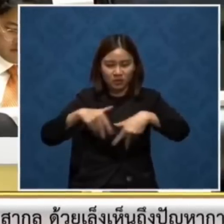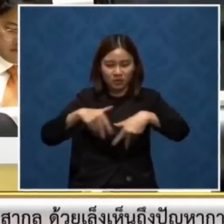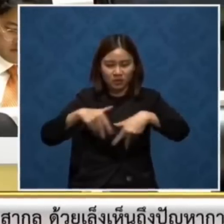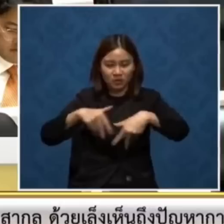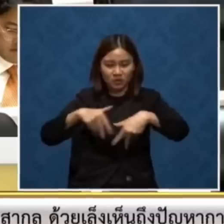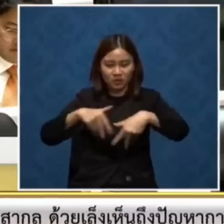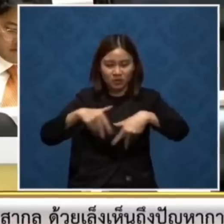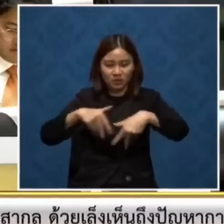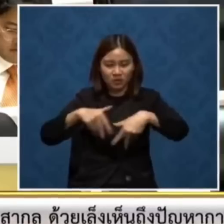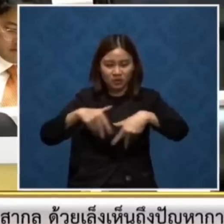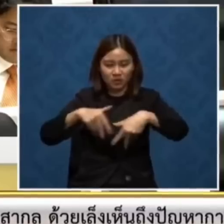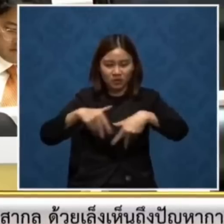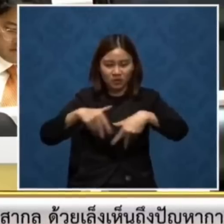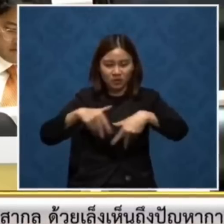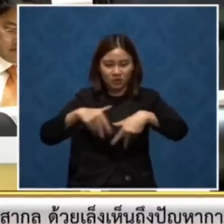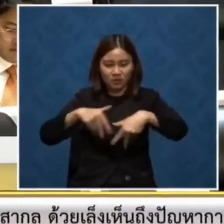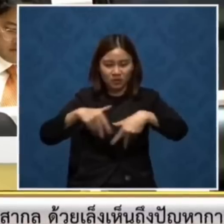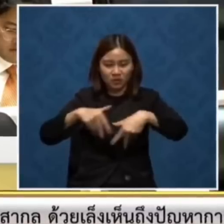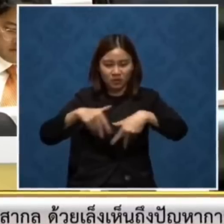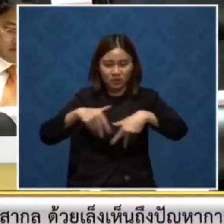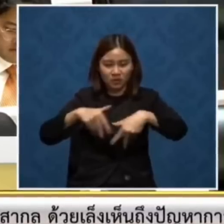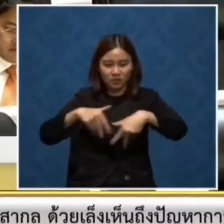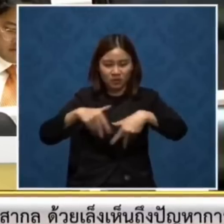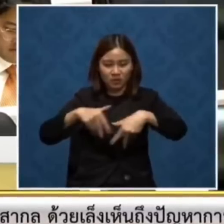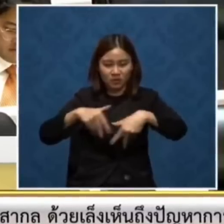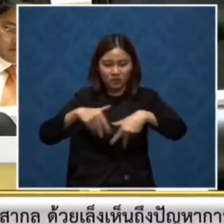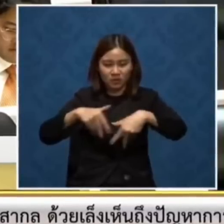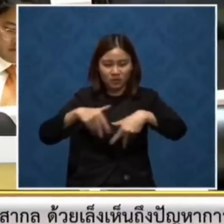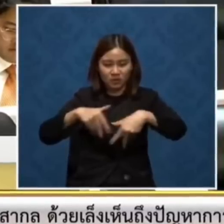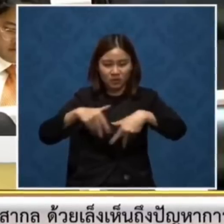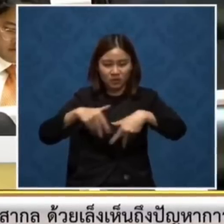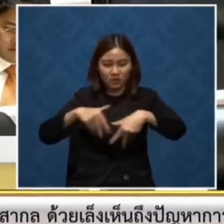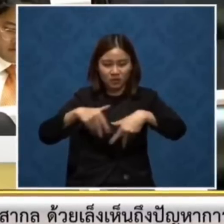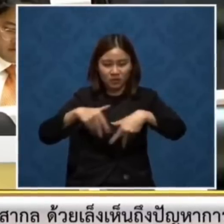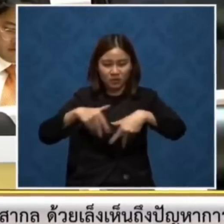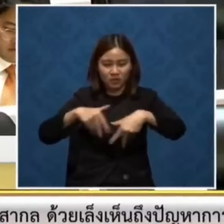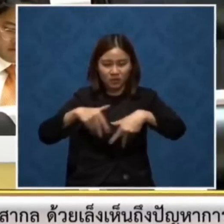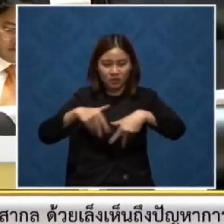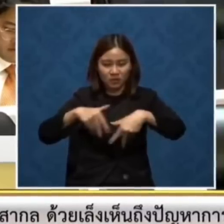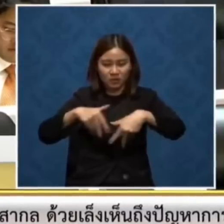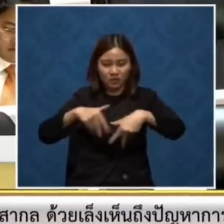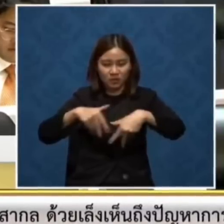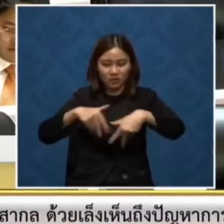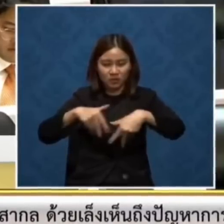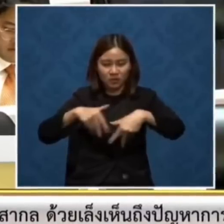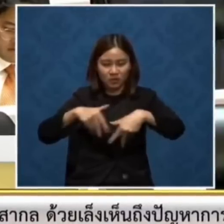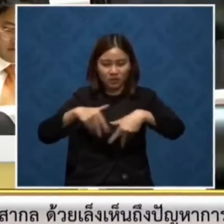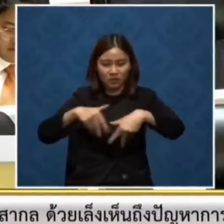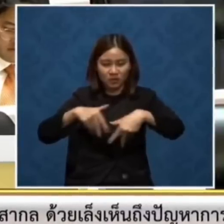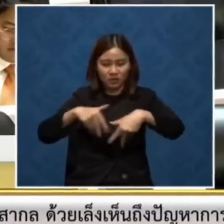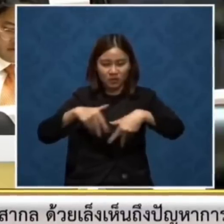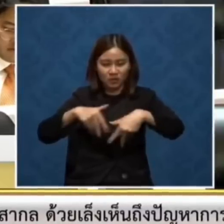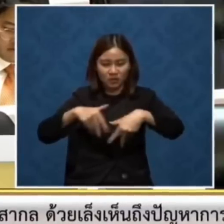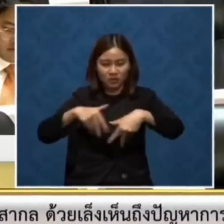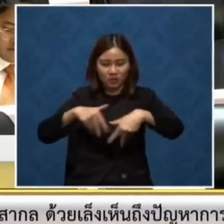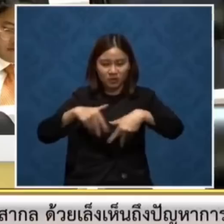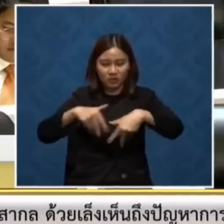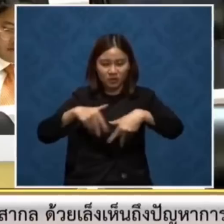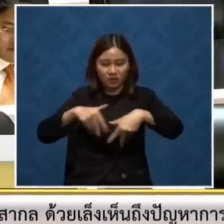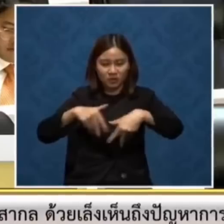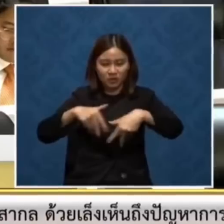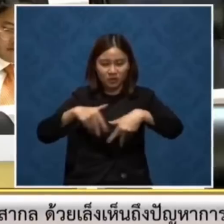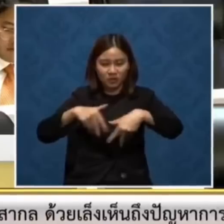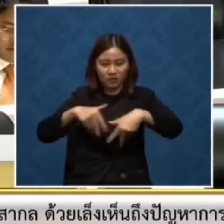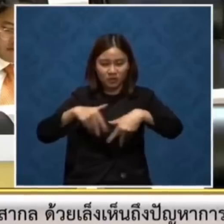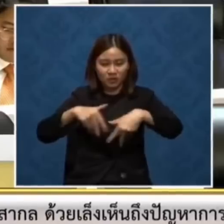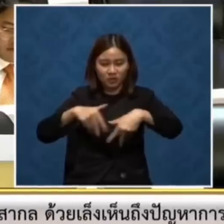ที่เป็นอยู่เนี่ยสุดท้ายไฟฟ้าจะกลายเป็นแหล่งผลประโยชน์ที่รัฐเอาไปประเคนให้กับกลุ่มนายทุนผูกขาด